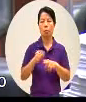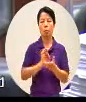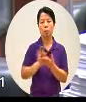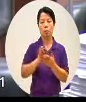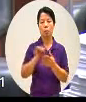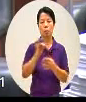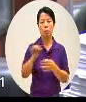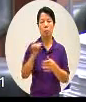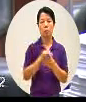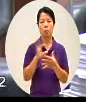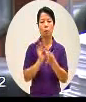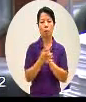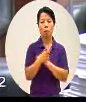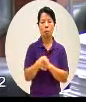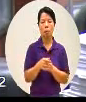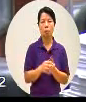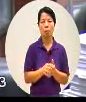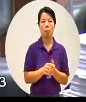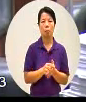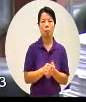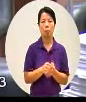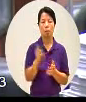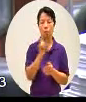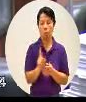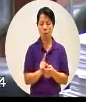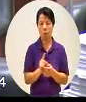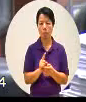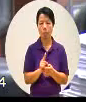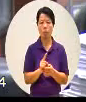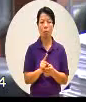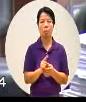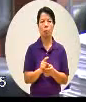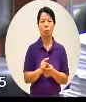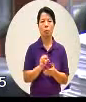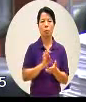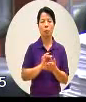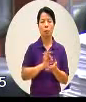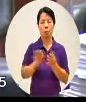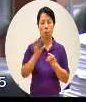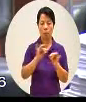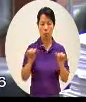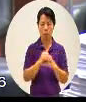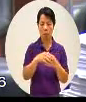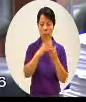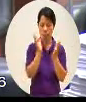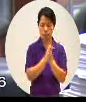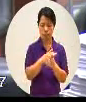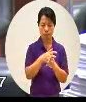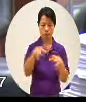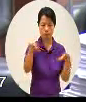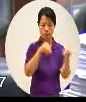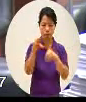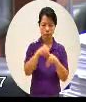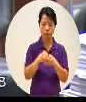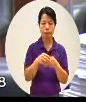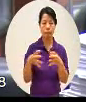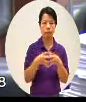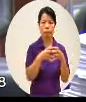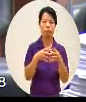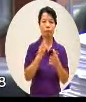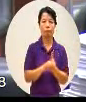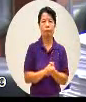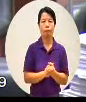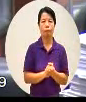地，有啥物用地，咱拢来统合一摆，来做好。然后以前我们